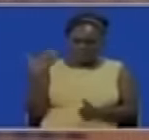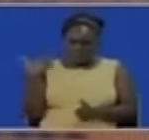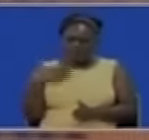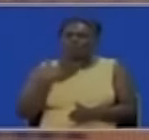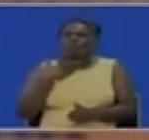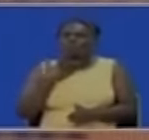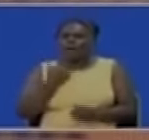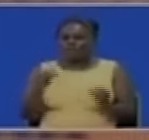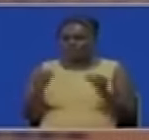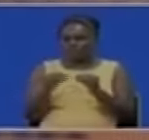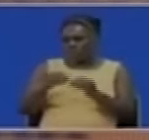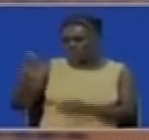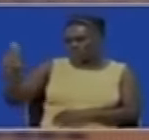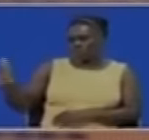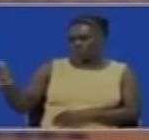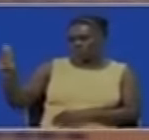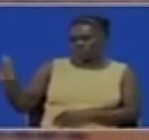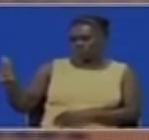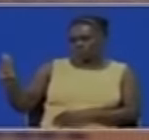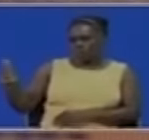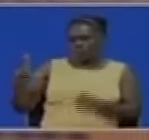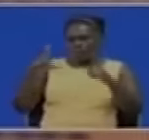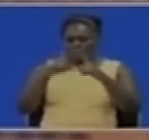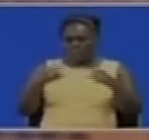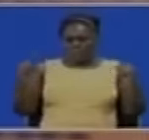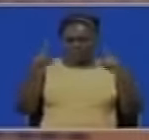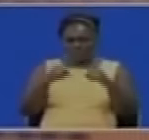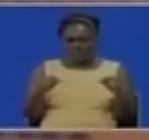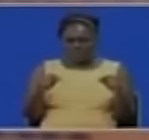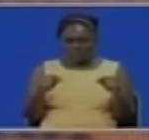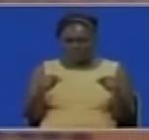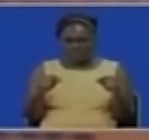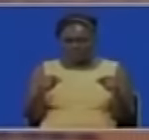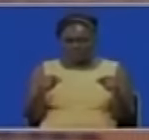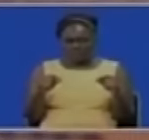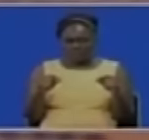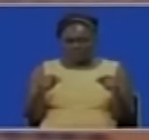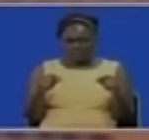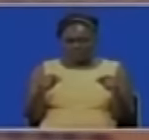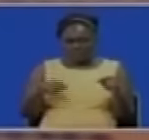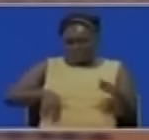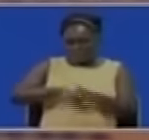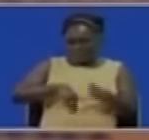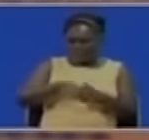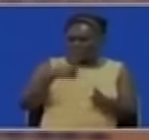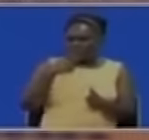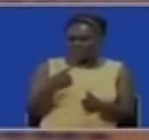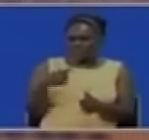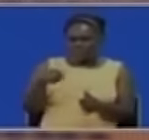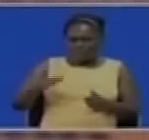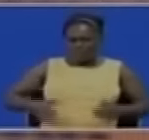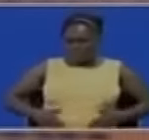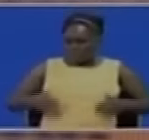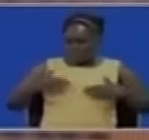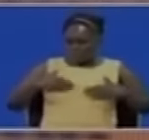anataka kukutana na Rais Uhuru Kenyatta kwa ujumbe ulionakiliwa na mchezaji wa zamani Sami Shulei. Kadenge anasema kwamba mwili wake hauna